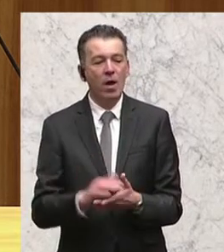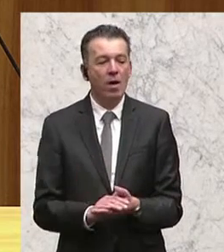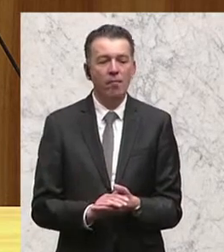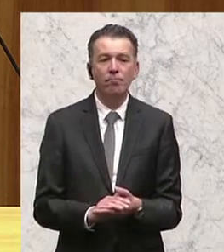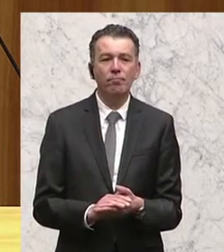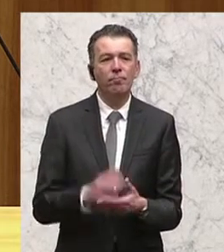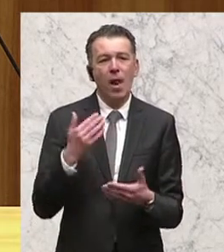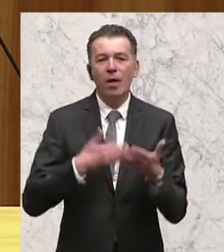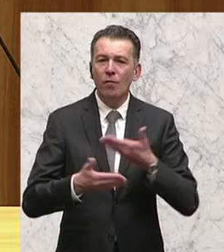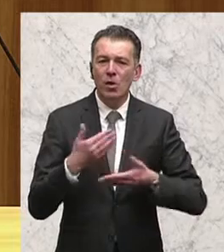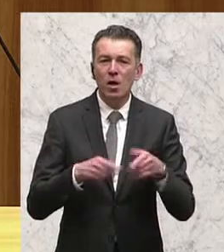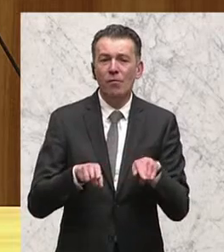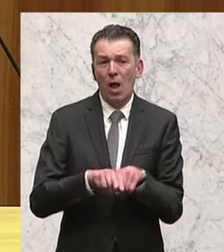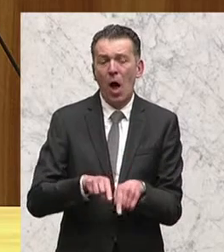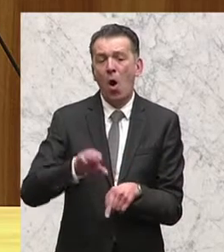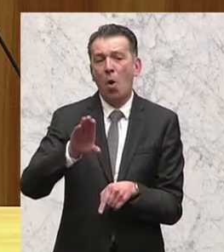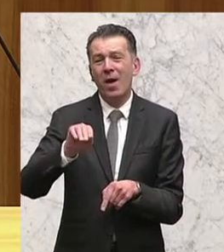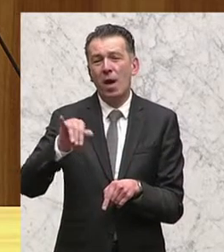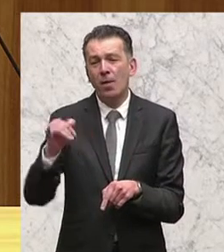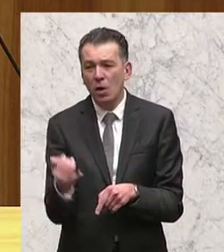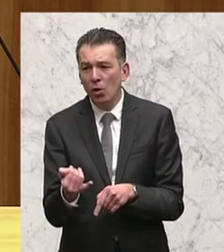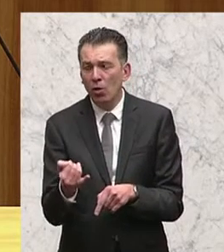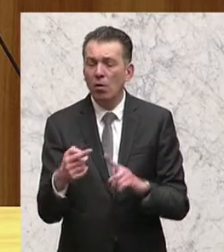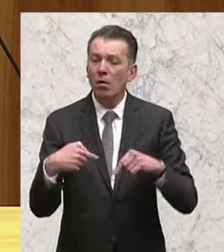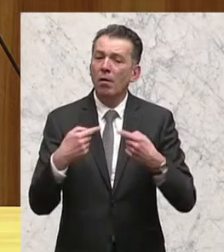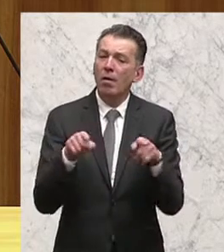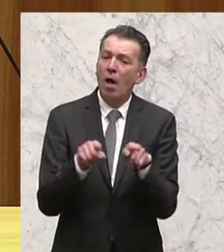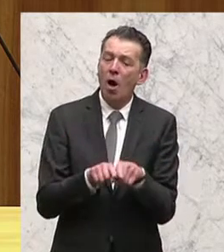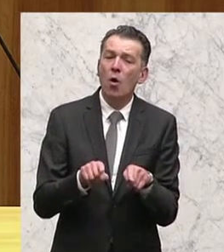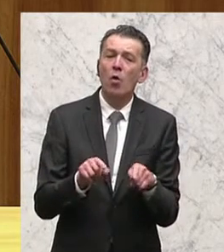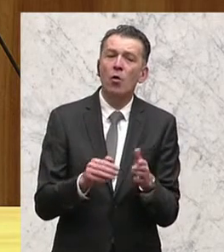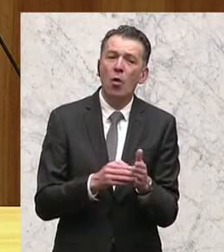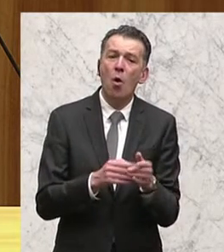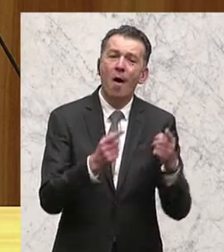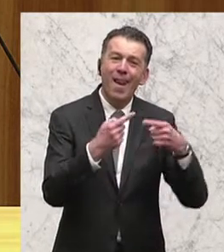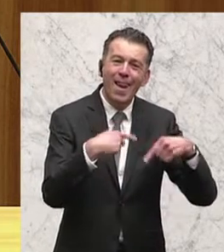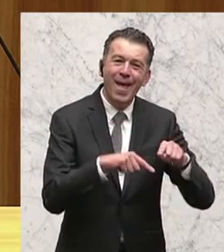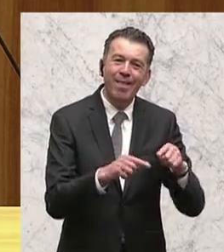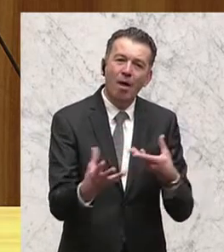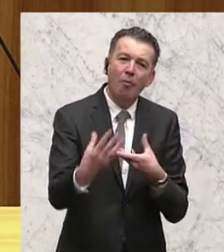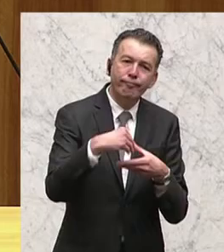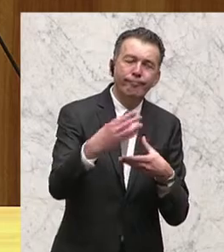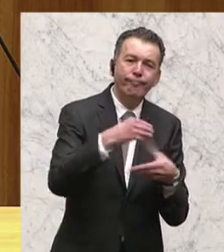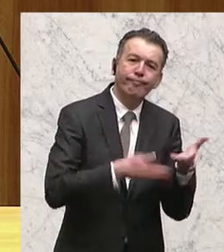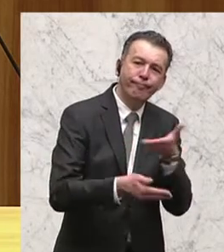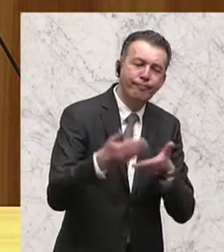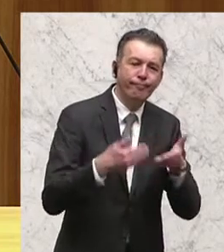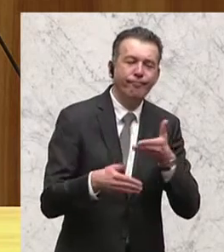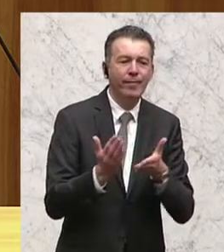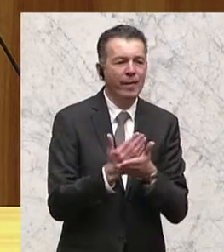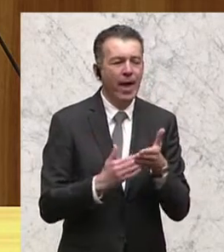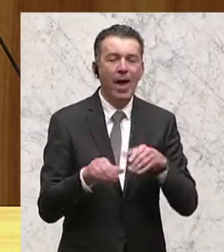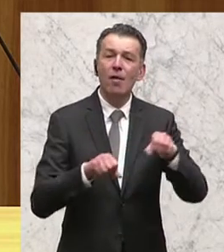um das BMJ. Wir werden dann auch noch die Länder mit einbeziehen müssen, weil es ja auch, also weil ja zum